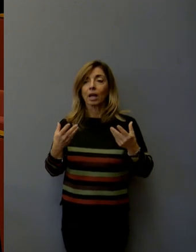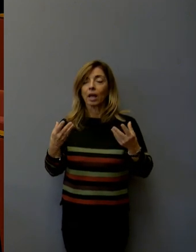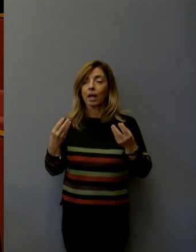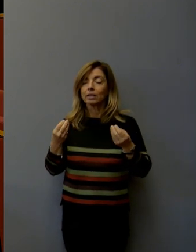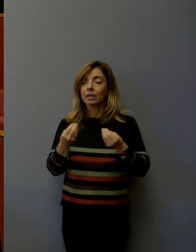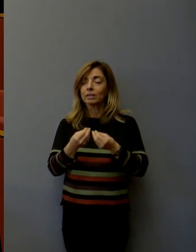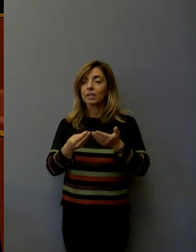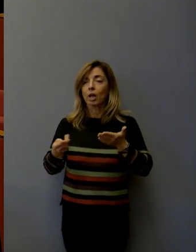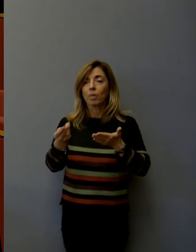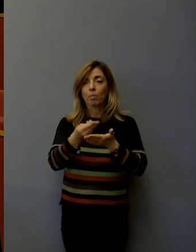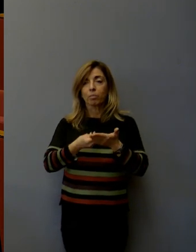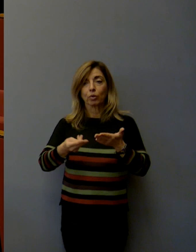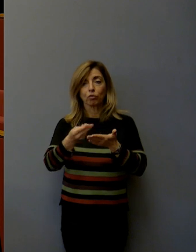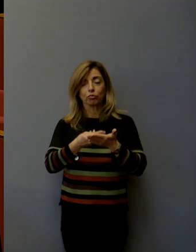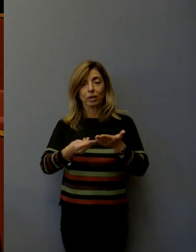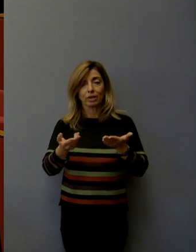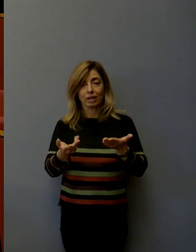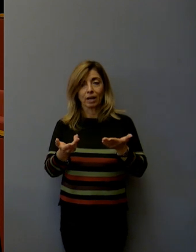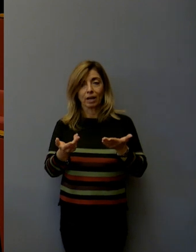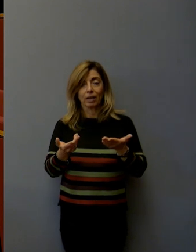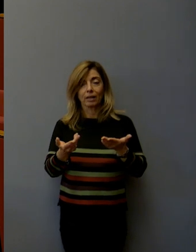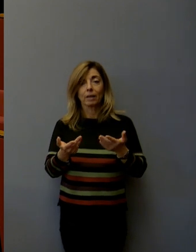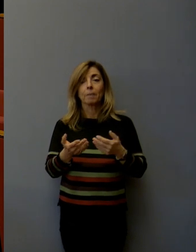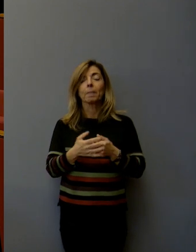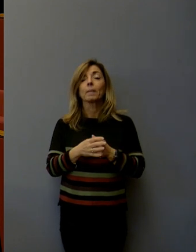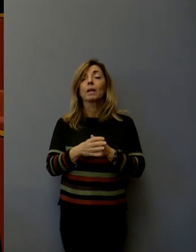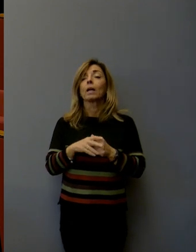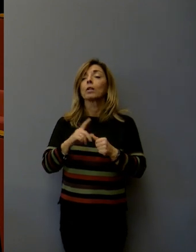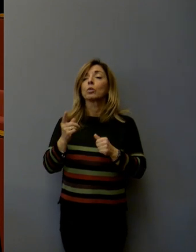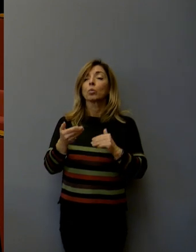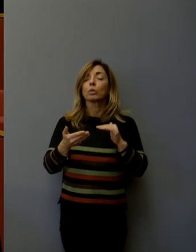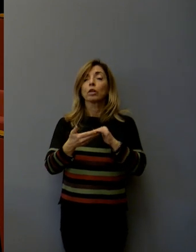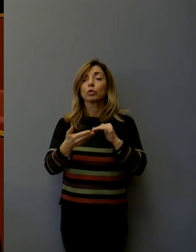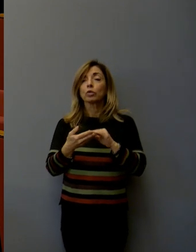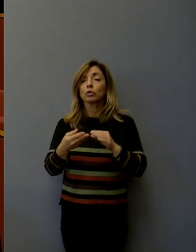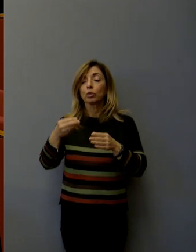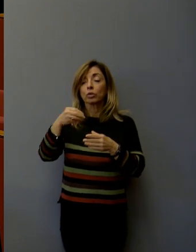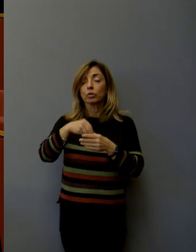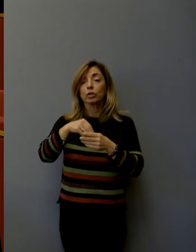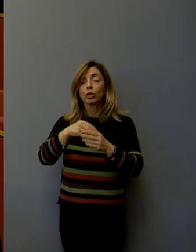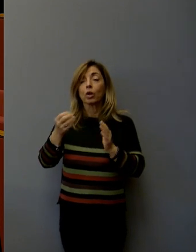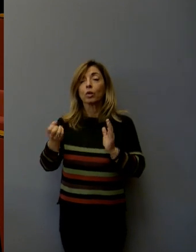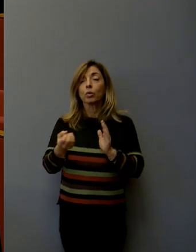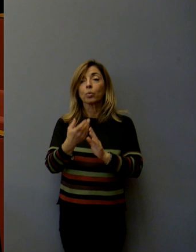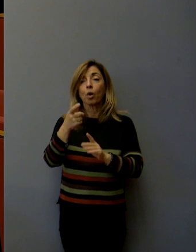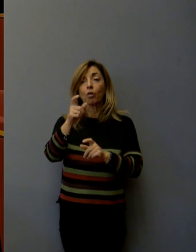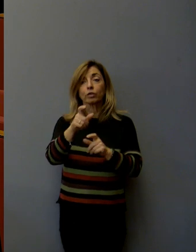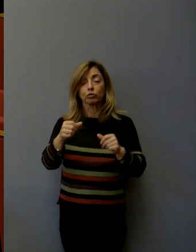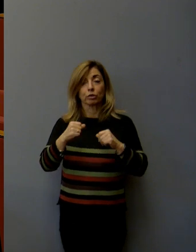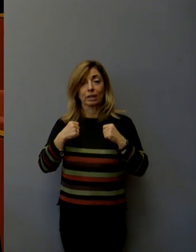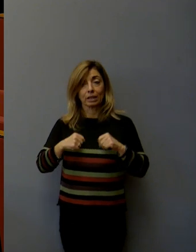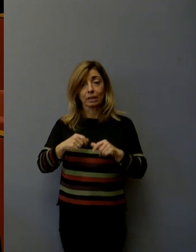costituite dai nuovi cittadini e per nuovi cittadini In realtà io non intendo solo le persone di origine straniera non solo ma anche di